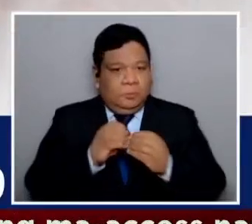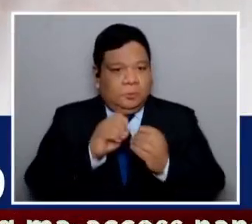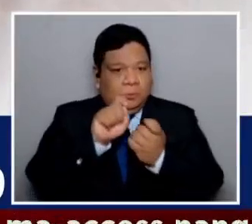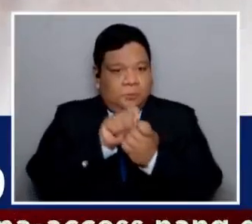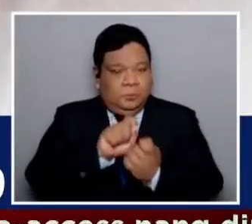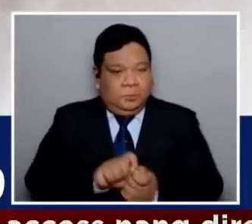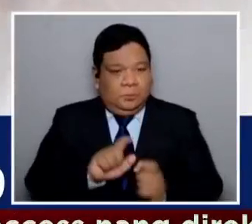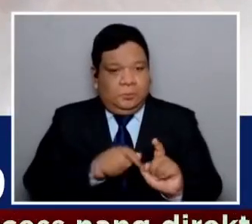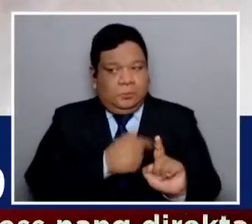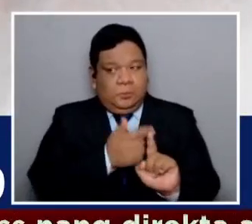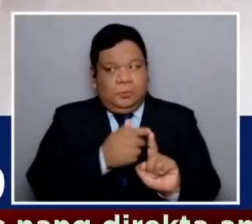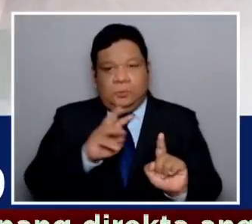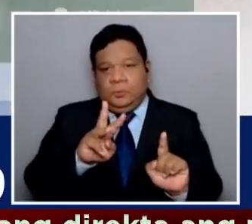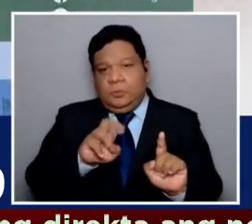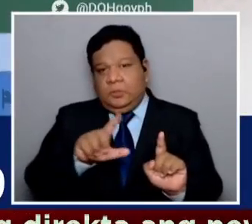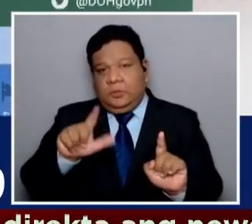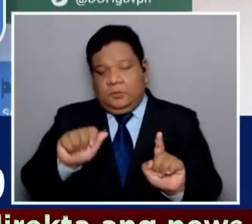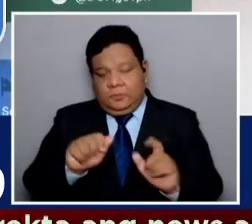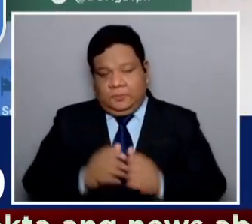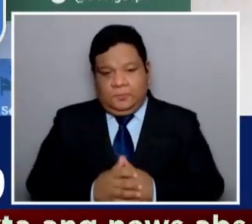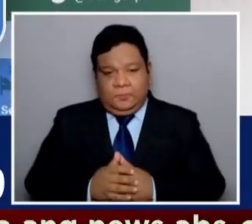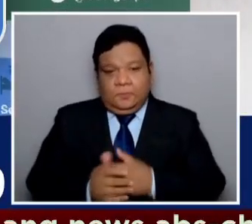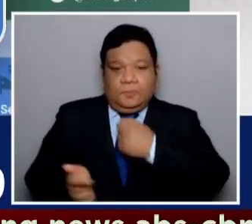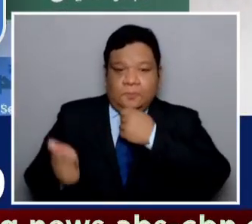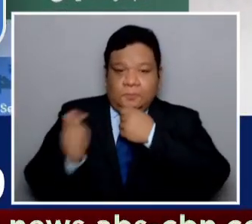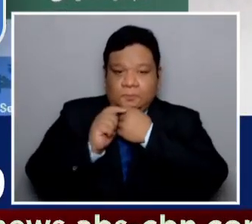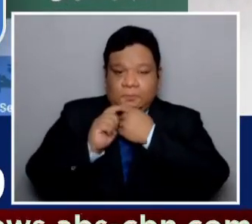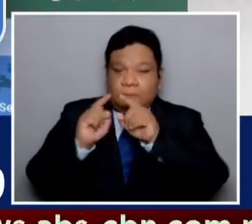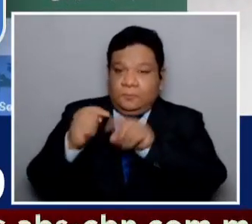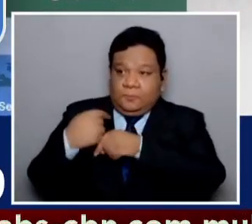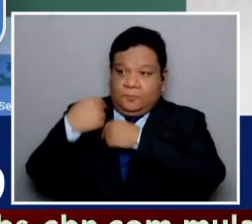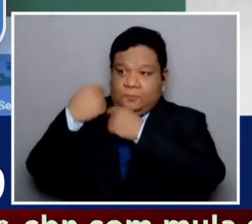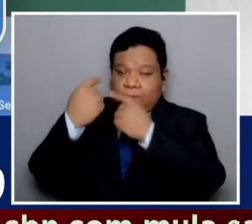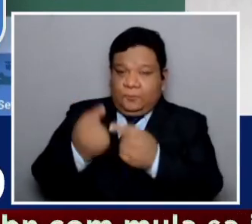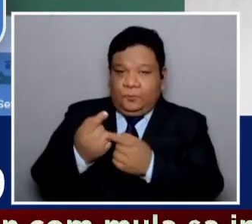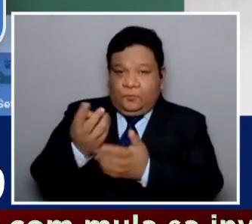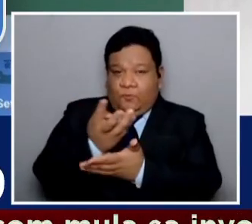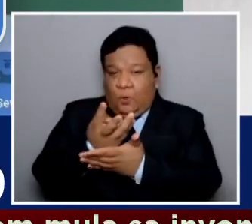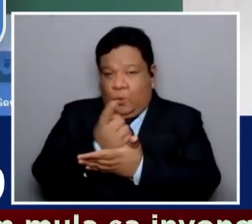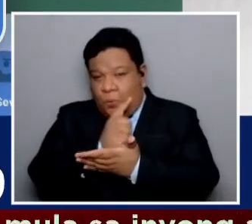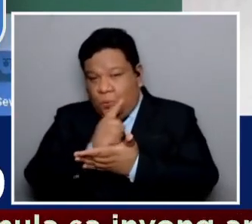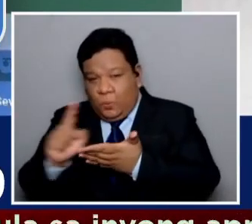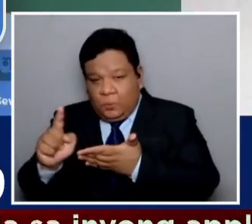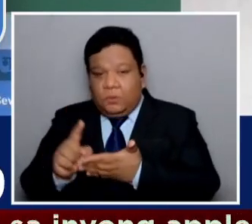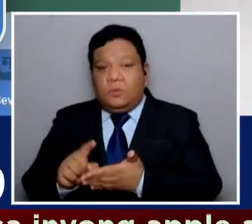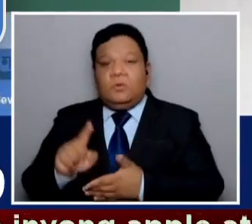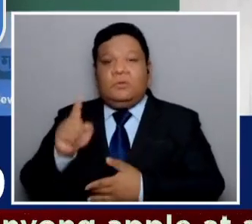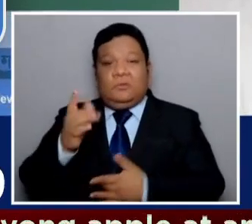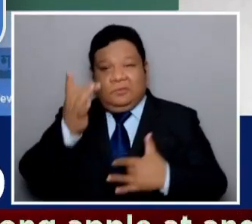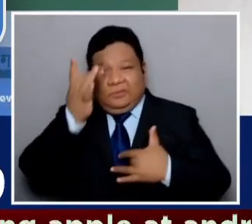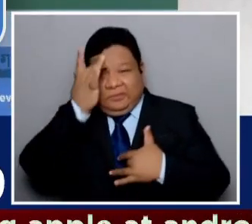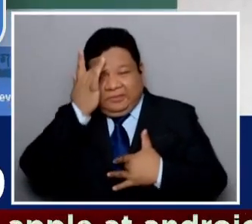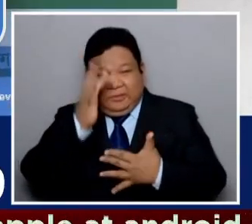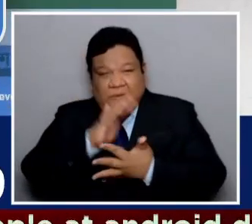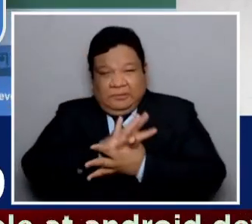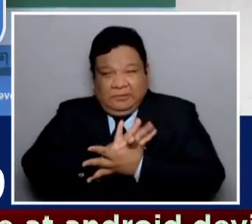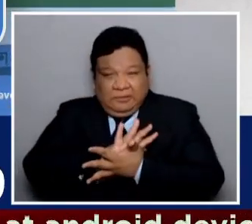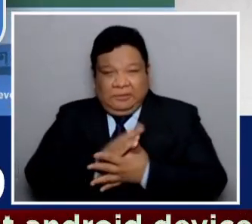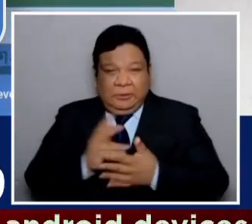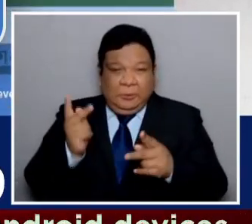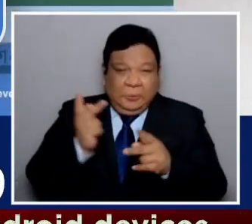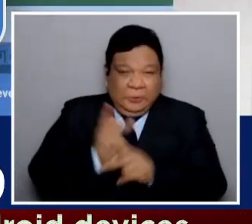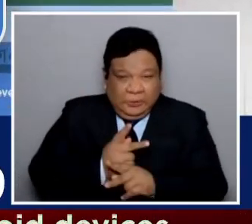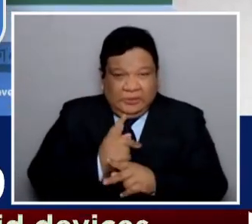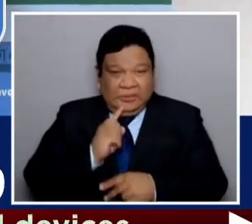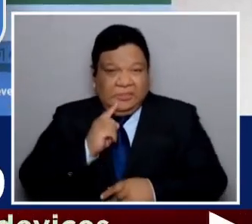Apat na linggo nang higit 9% ang severe at critical cases ng COVID-19 sa mga ospital. Ayon sa ABS-CBN Investigative